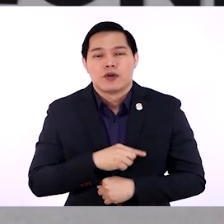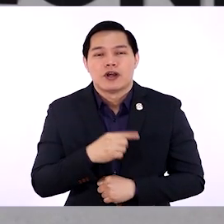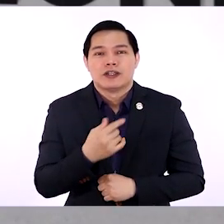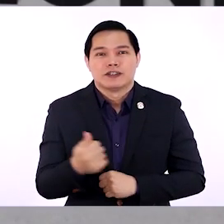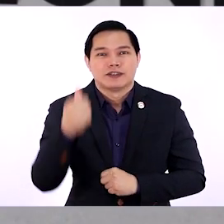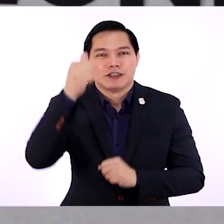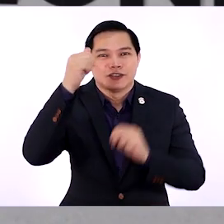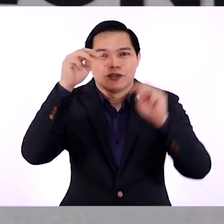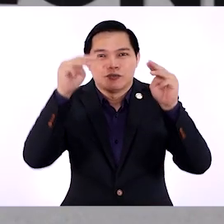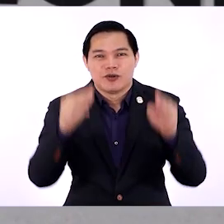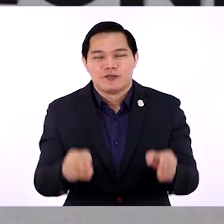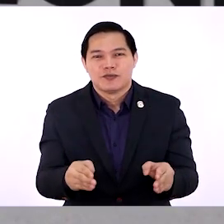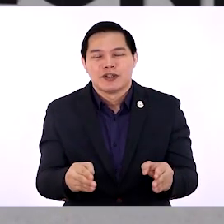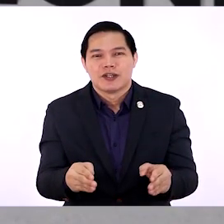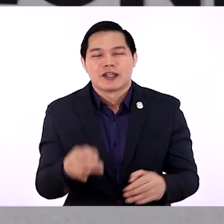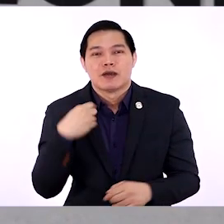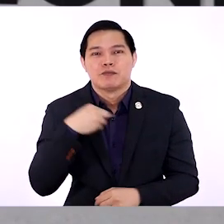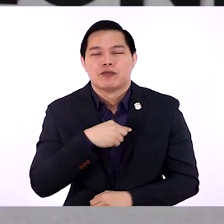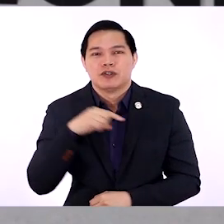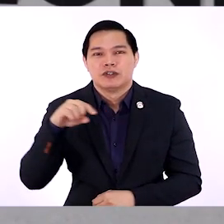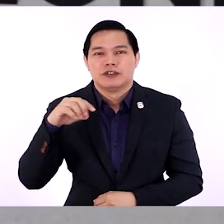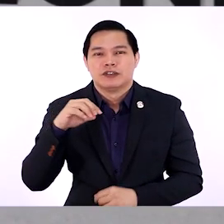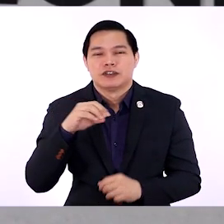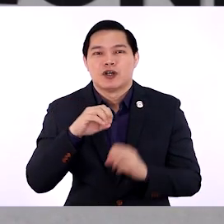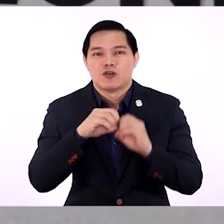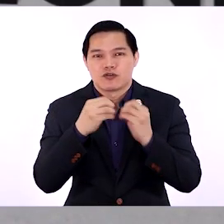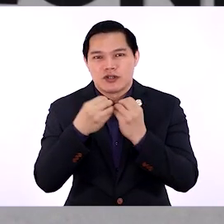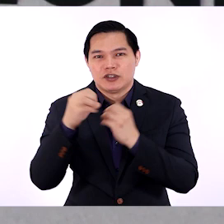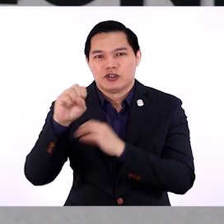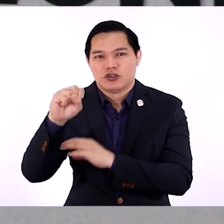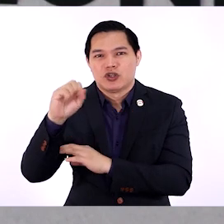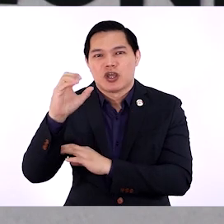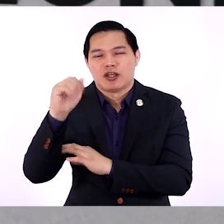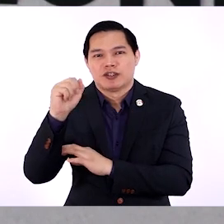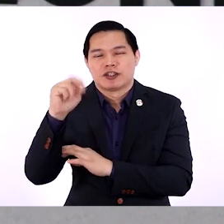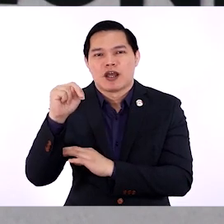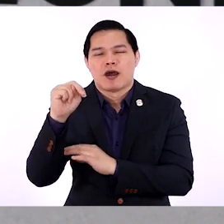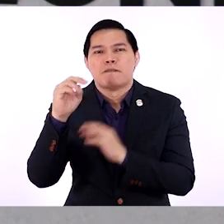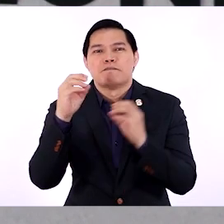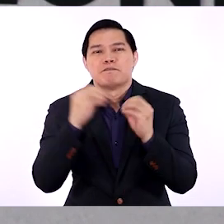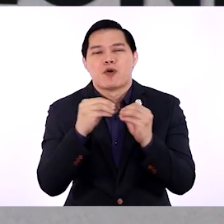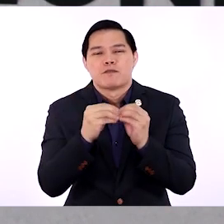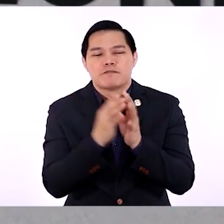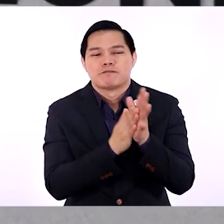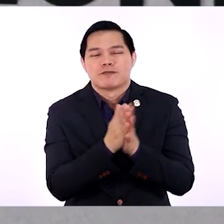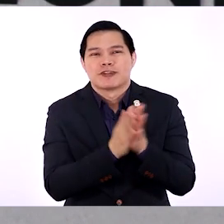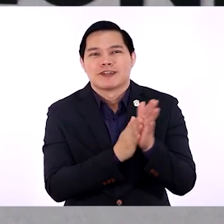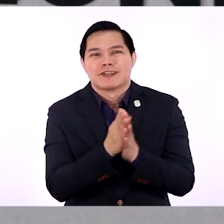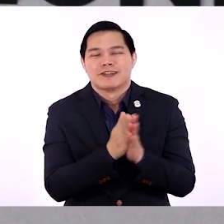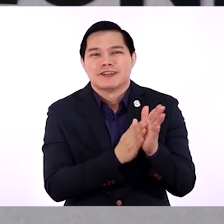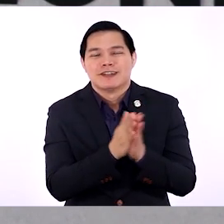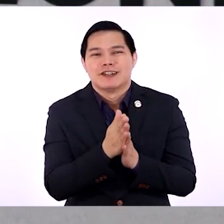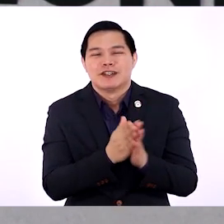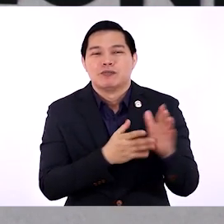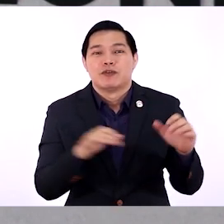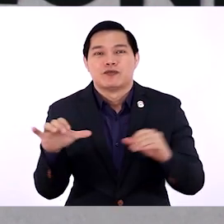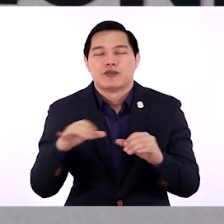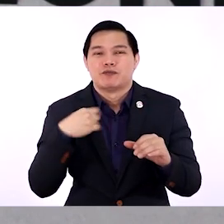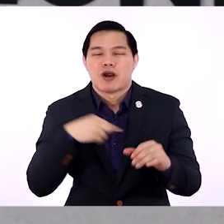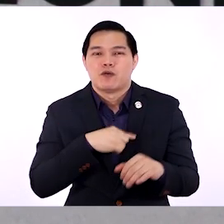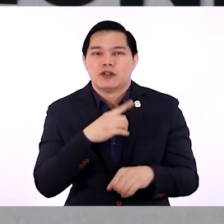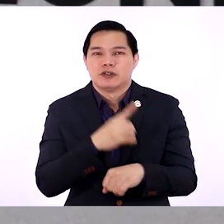tagapamahalang pangkalatan, kami po sa kapisan ng ISKCAN ay lalo pong magsusumikap na magampanan ang aming